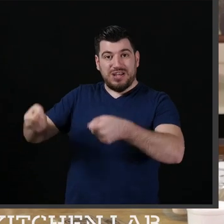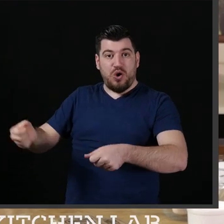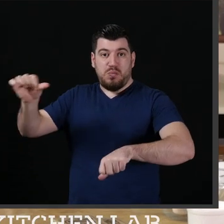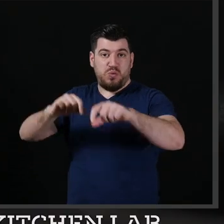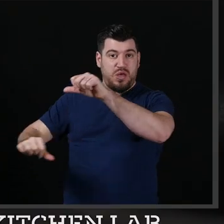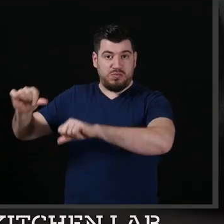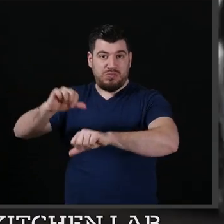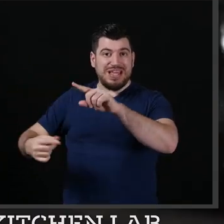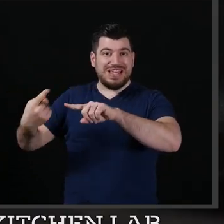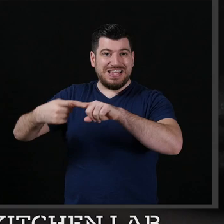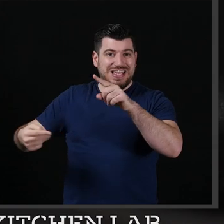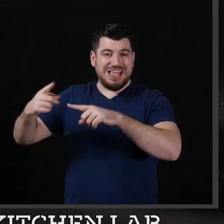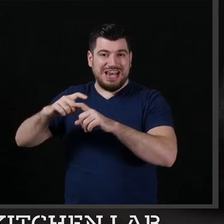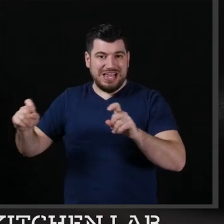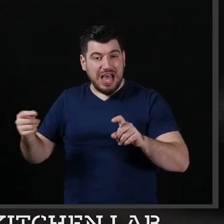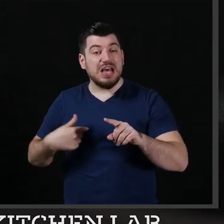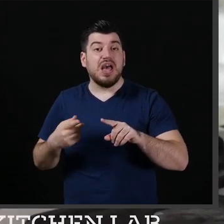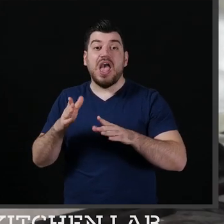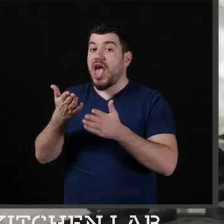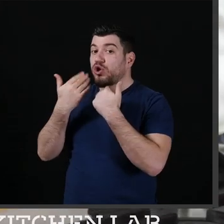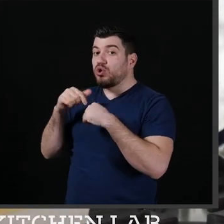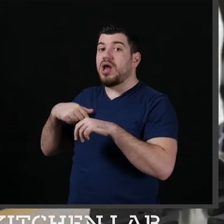από την κουβερτούρα μας. Νεράκι.